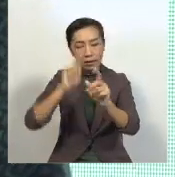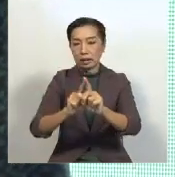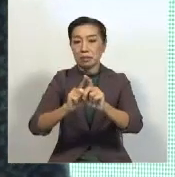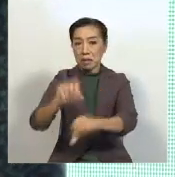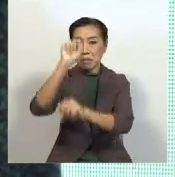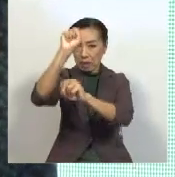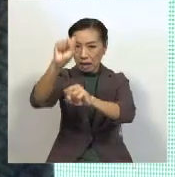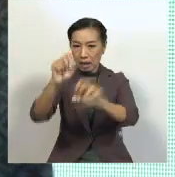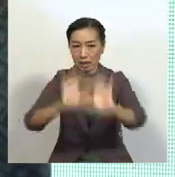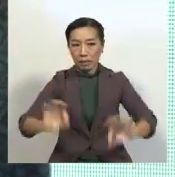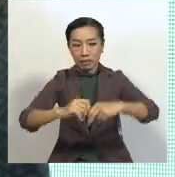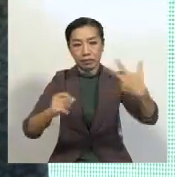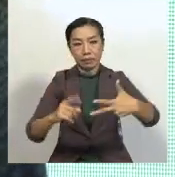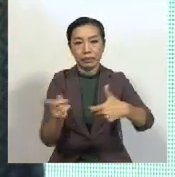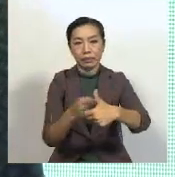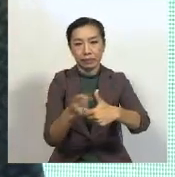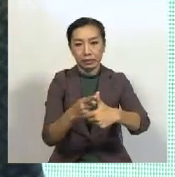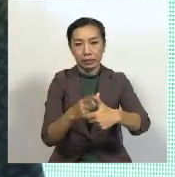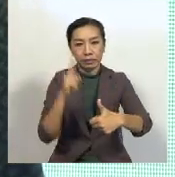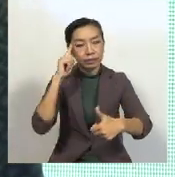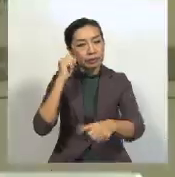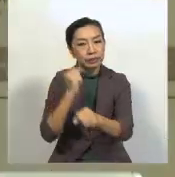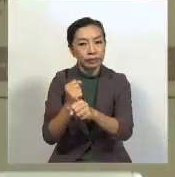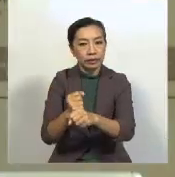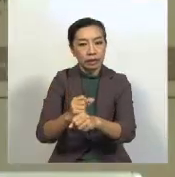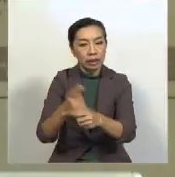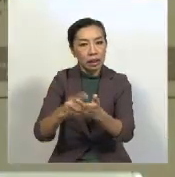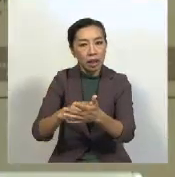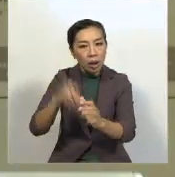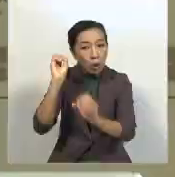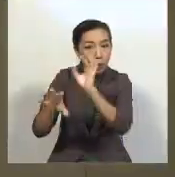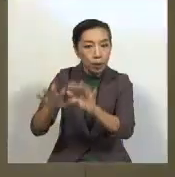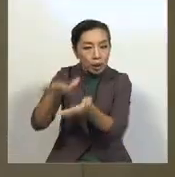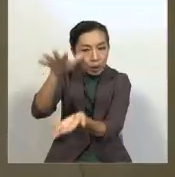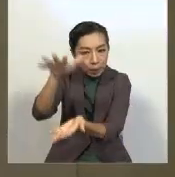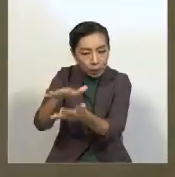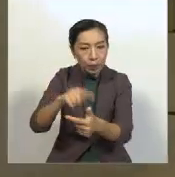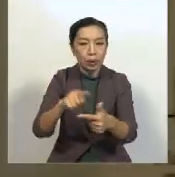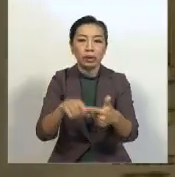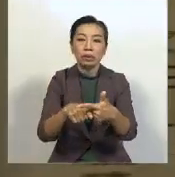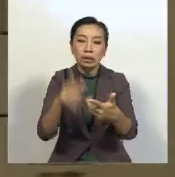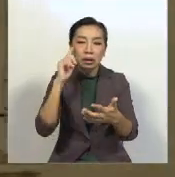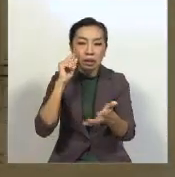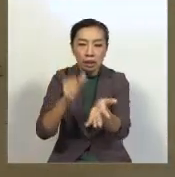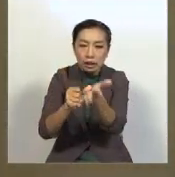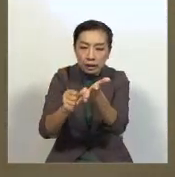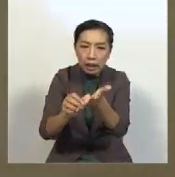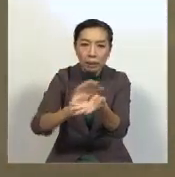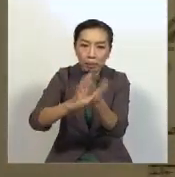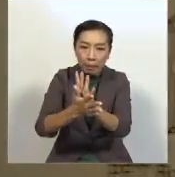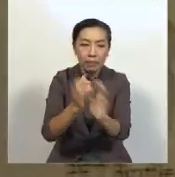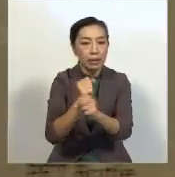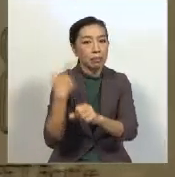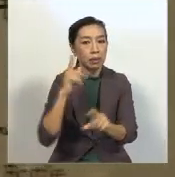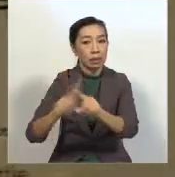3R คือ Reduce, Reuse และ Recycle พร้อมรณรงค์การบริโภคอย่างยั่งยืนโดยตั้งแต่วันที่1มก